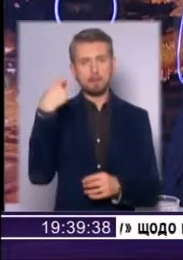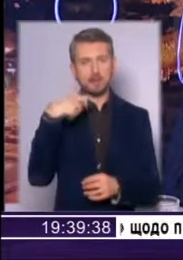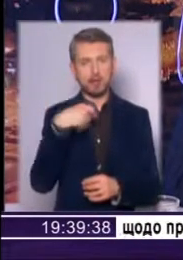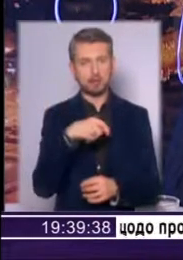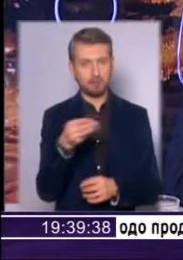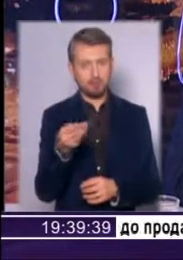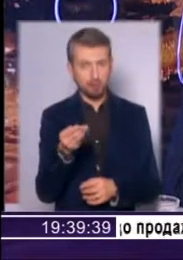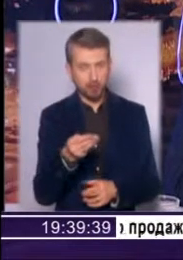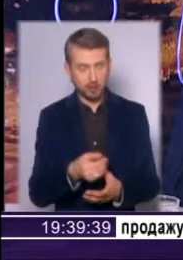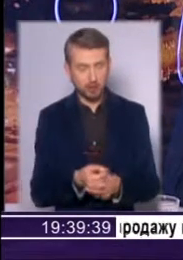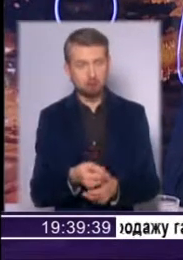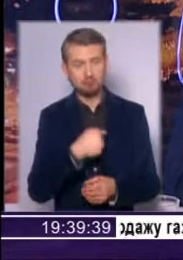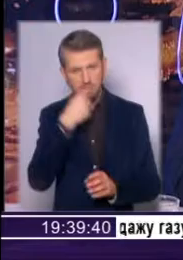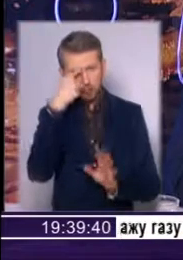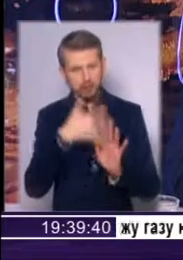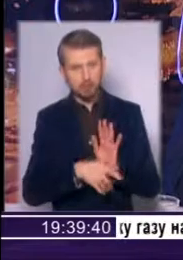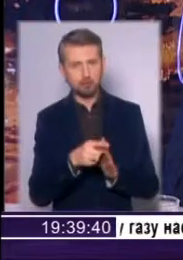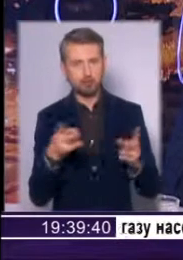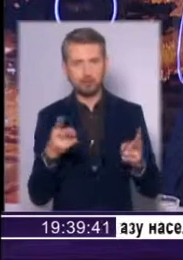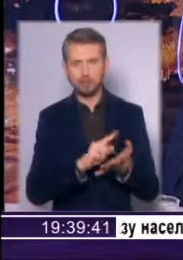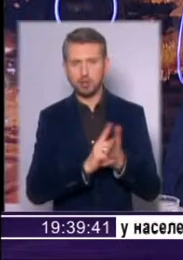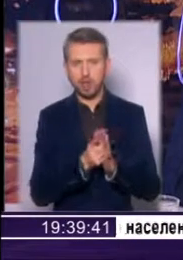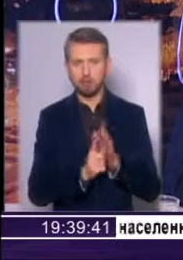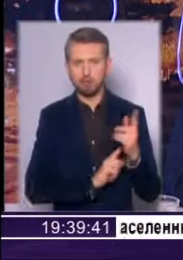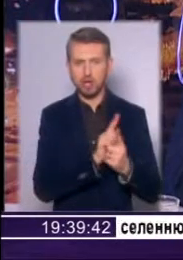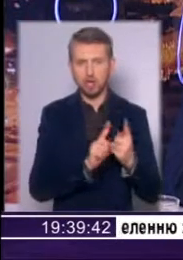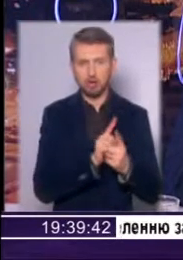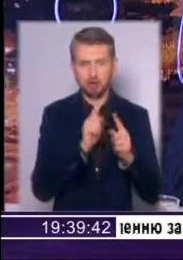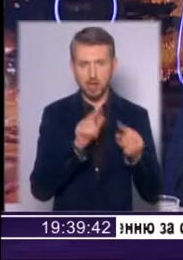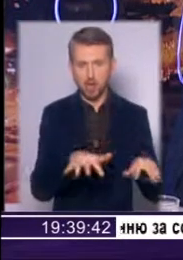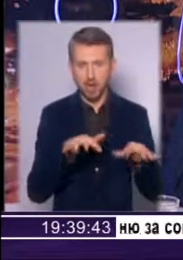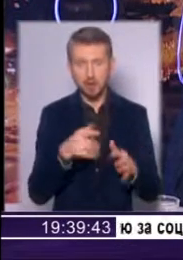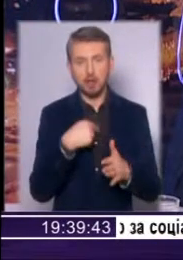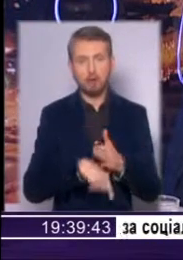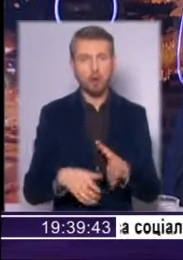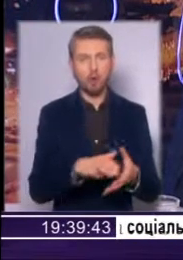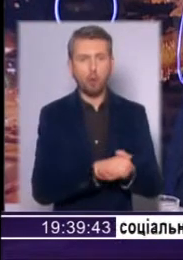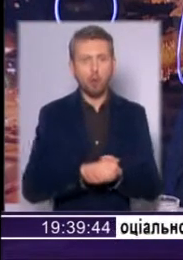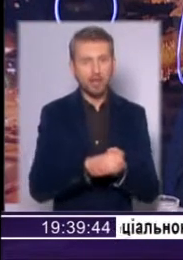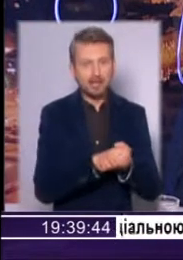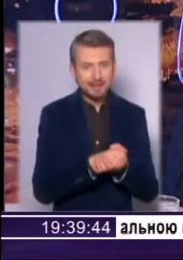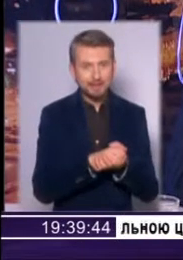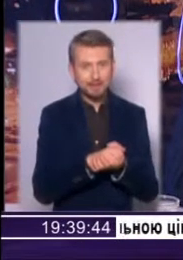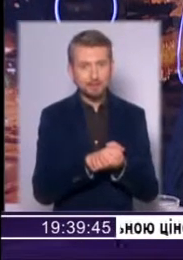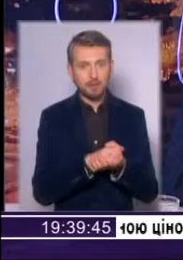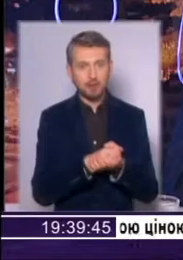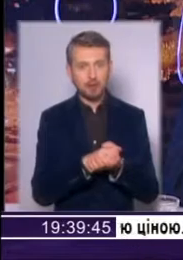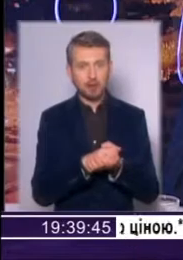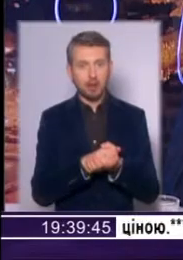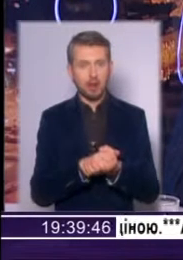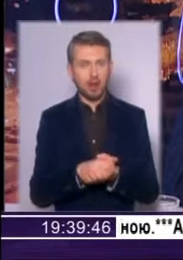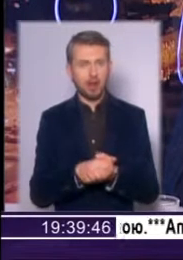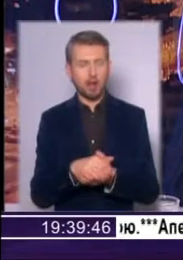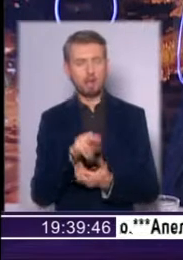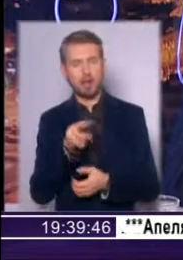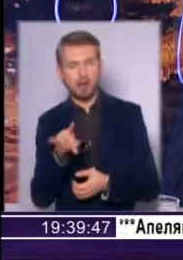так, ми розуміли, що потрібно негайне перезавантаження Ради, бо коаліція або більшість колишніх регіоналів-комуністів,